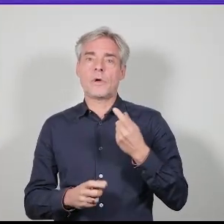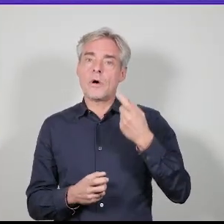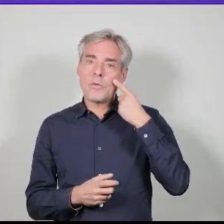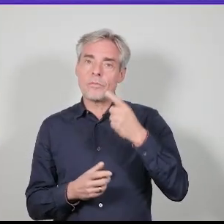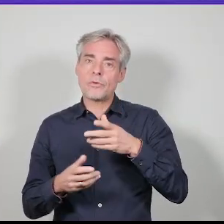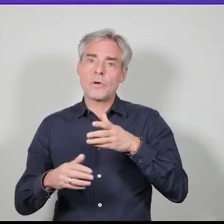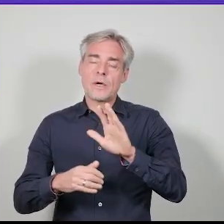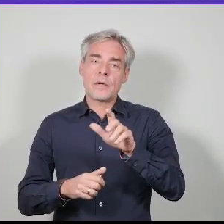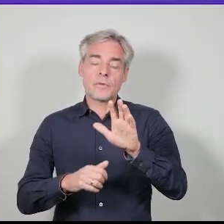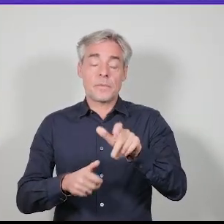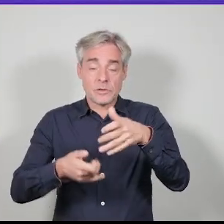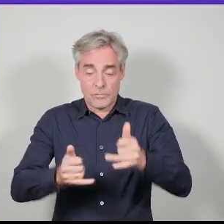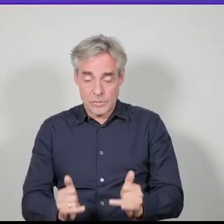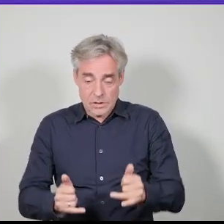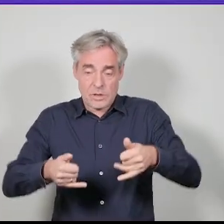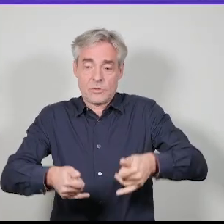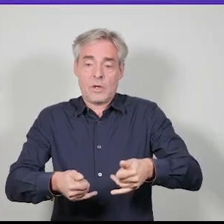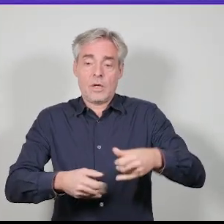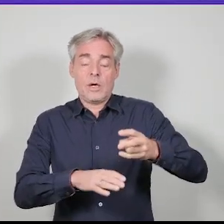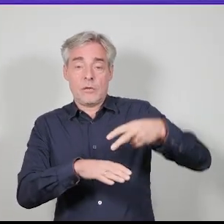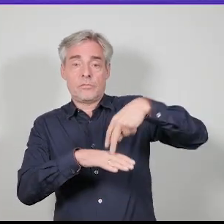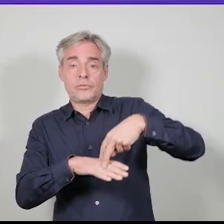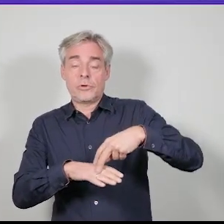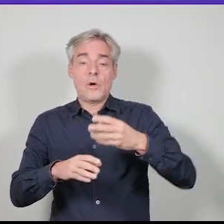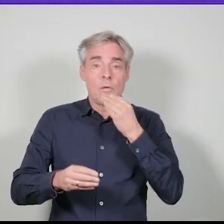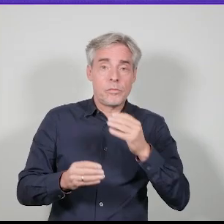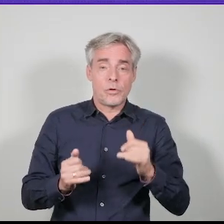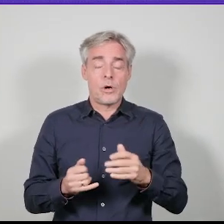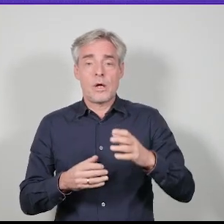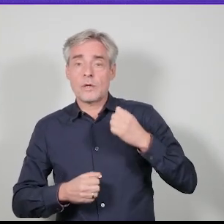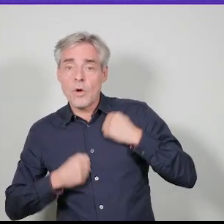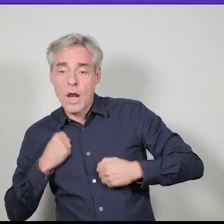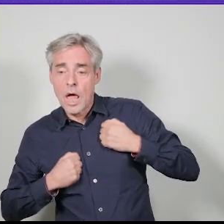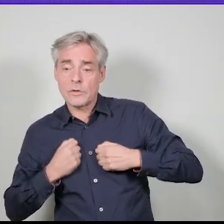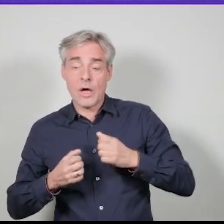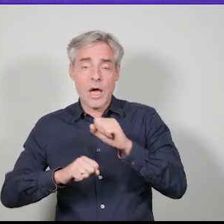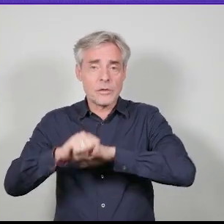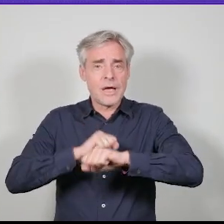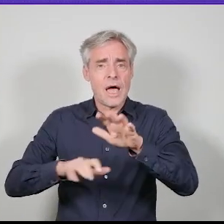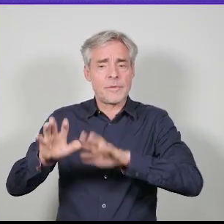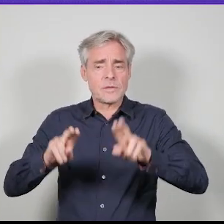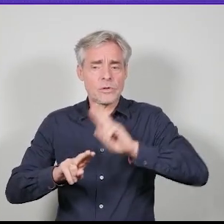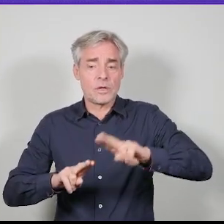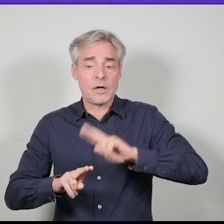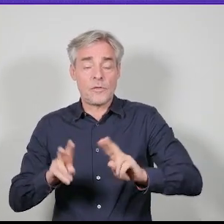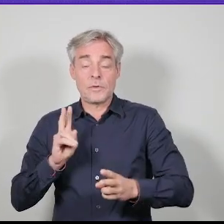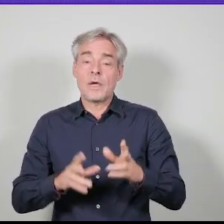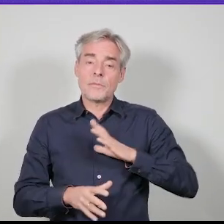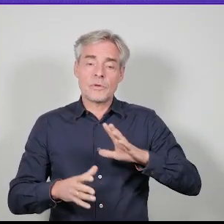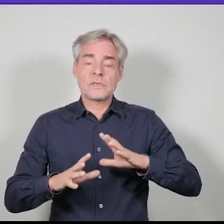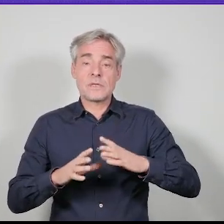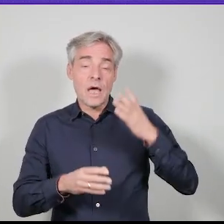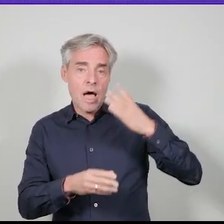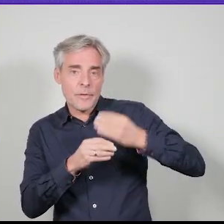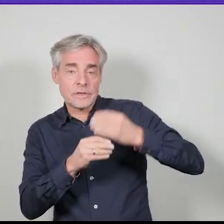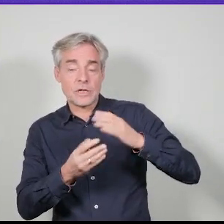lever les personnes, pour ne pas risquer de les faire tomber au moment de la toilette, etc. Donc ça, et puis aussi des gestes, des